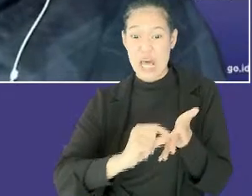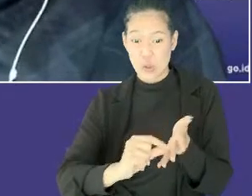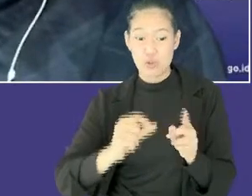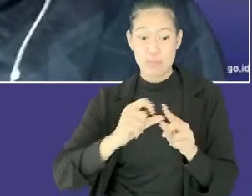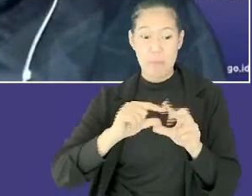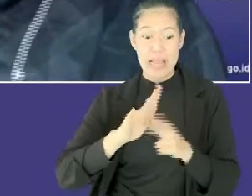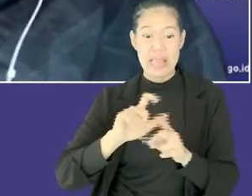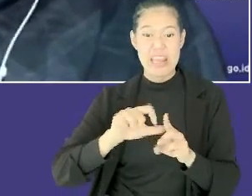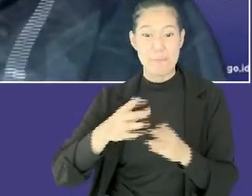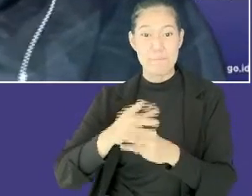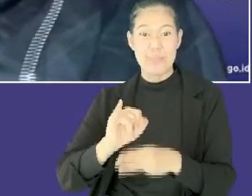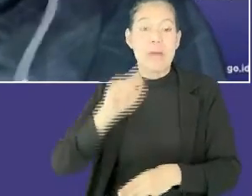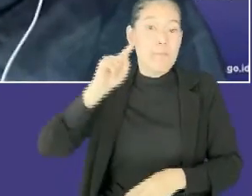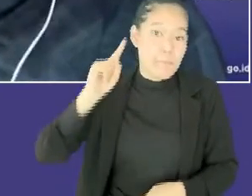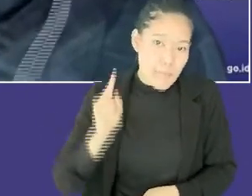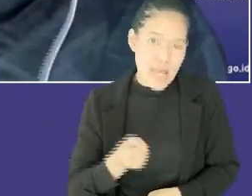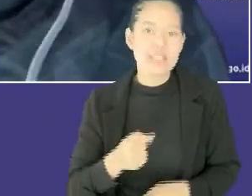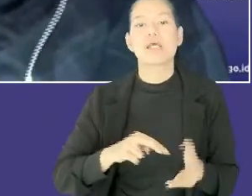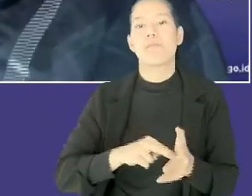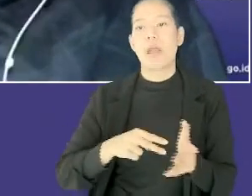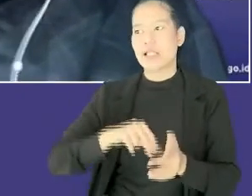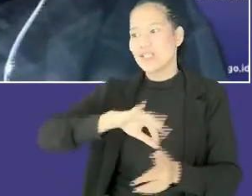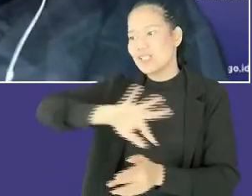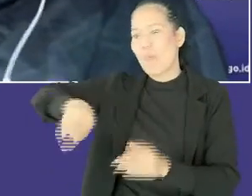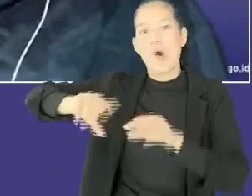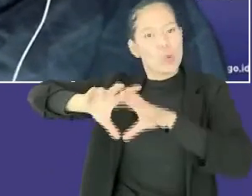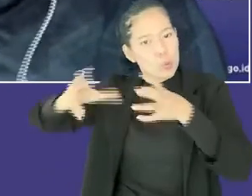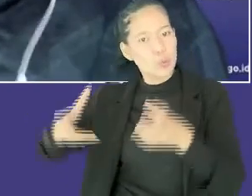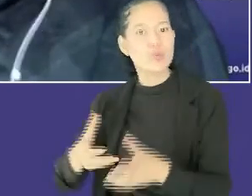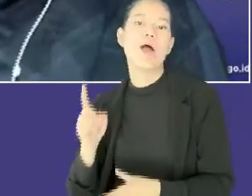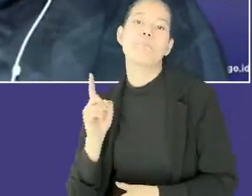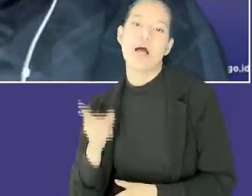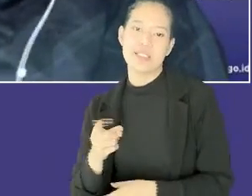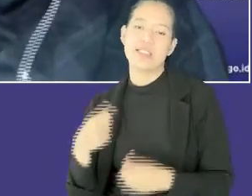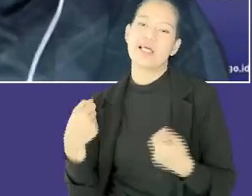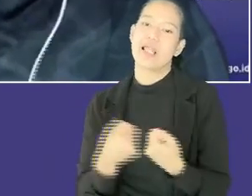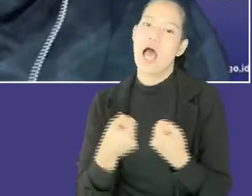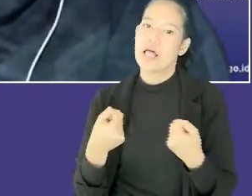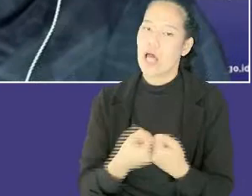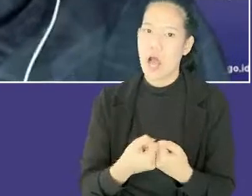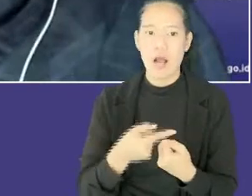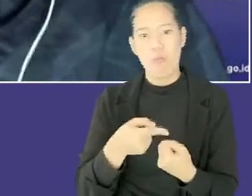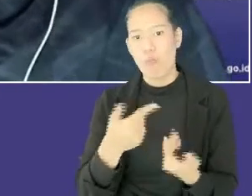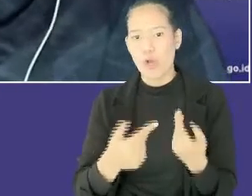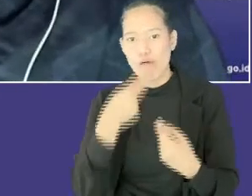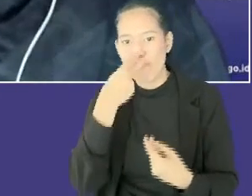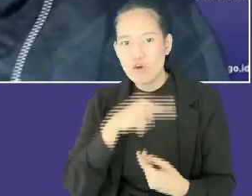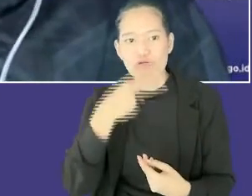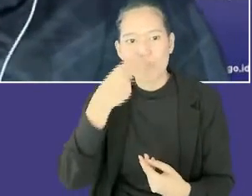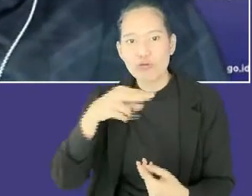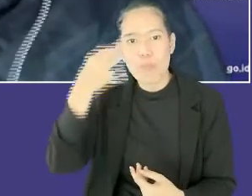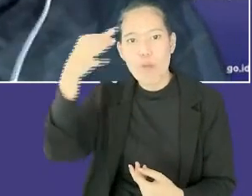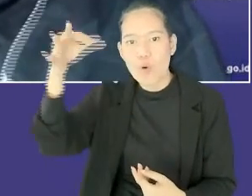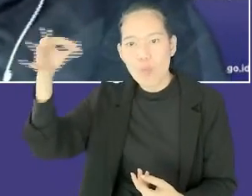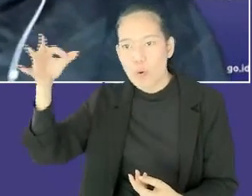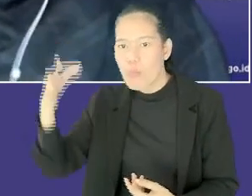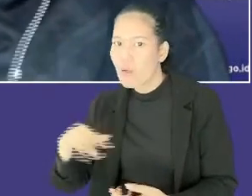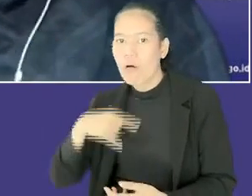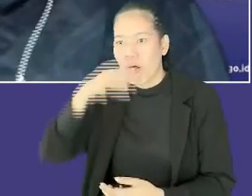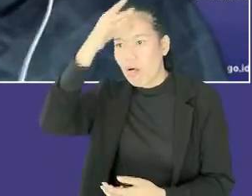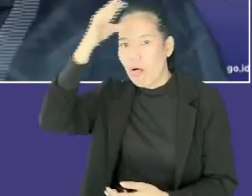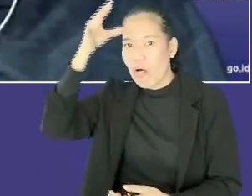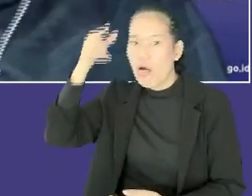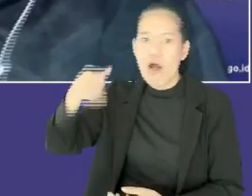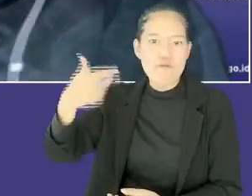pandemi gitu ya ini berarti emang masih happening di seluruh dunia kita punya challenge terkait dengan variant variant yang muncul masih baru belum